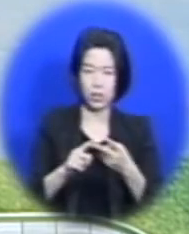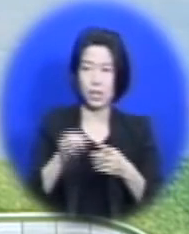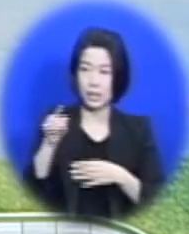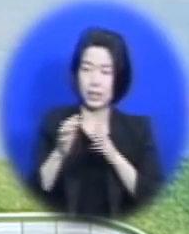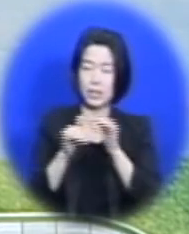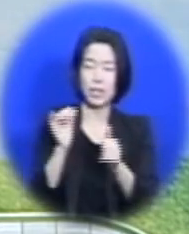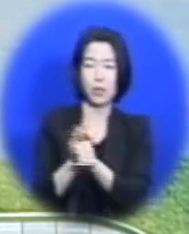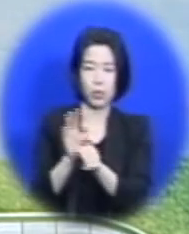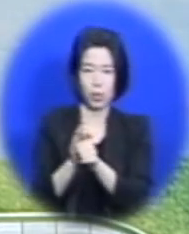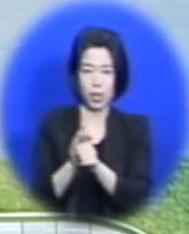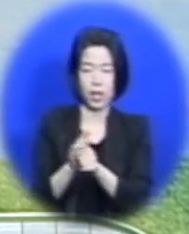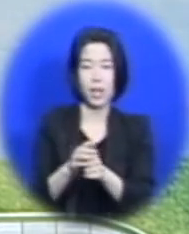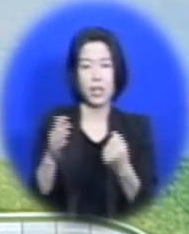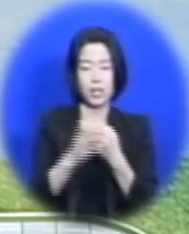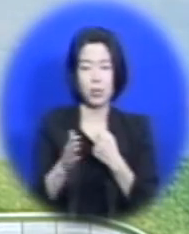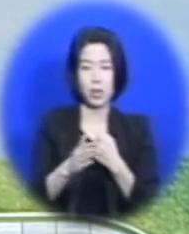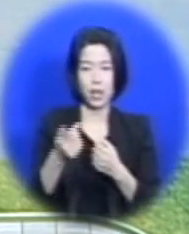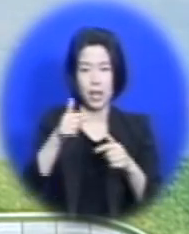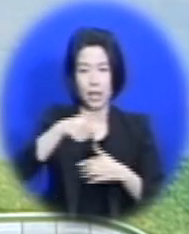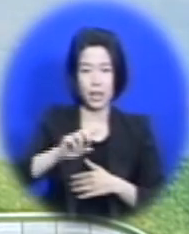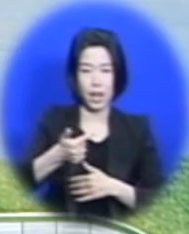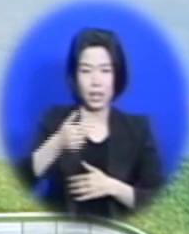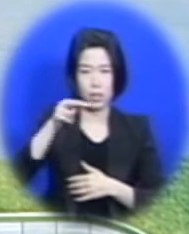그러니 간수장의 눈에 뜨이는 거죠.